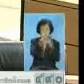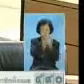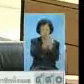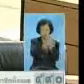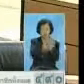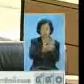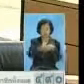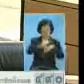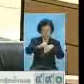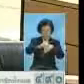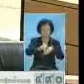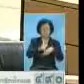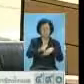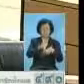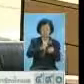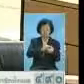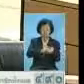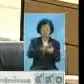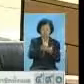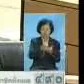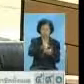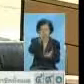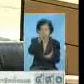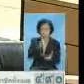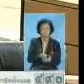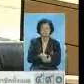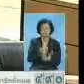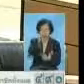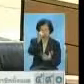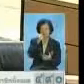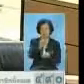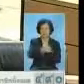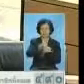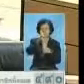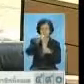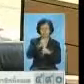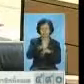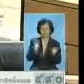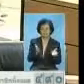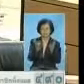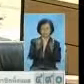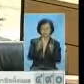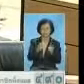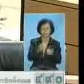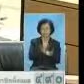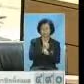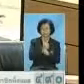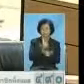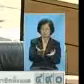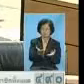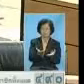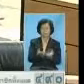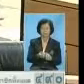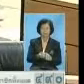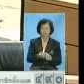แพทย์เนี่ยแพงมหาศาลครับแพงมหาศาลทำไมประเทศไทยเราไม่สนับสนุนกิจการอย่างนี้ขึ้นมานะ